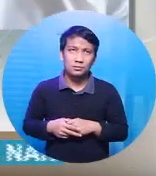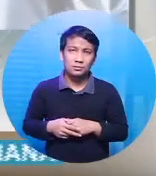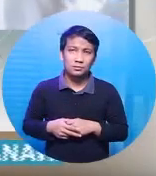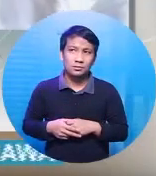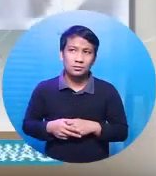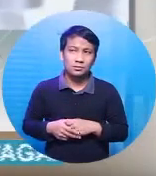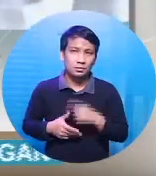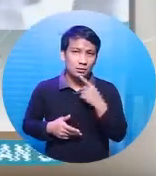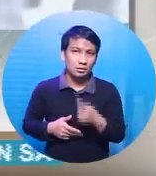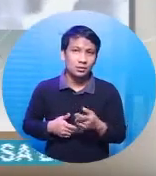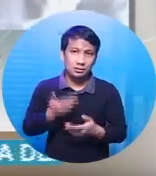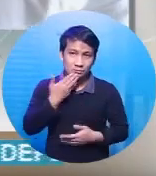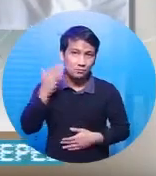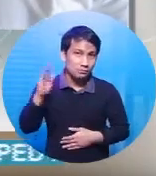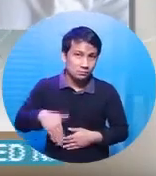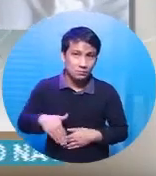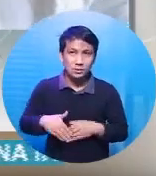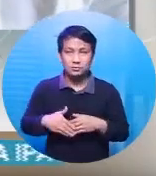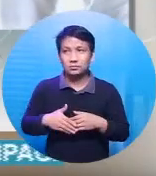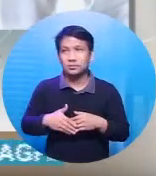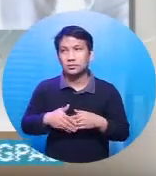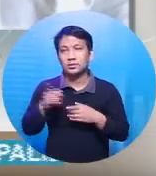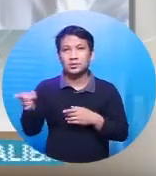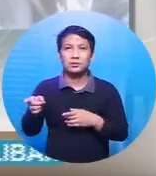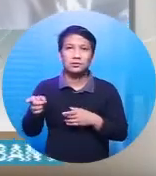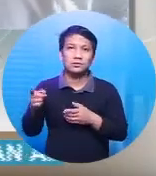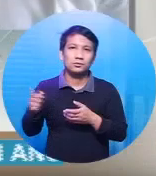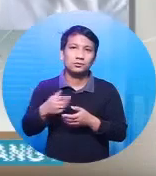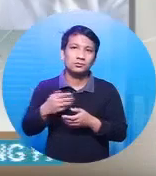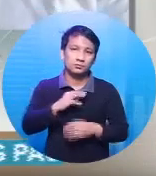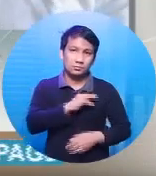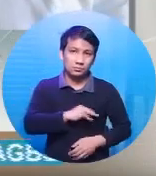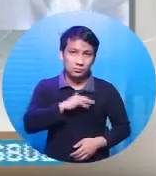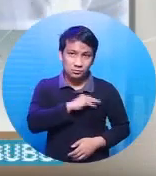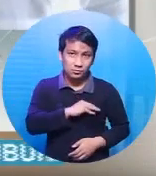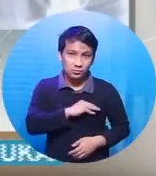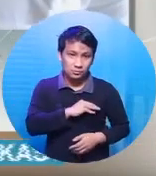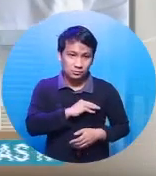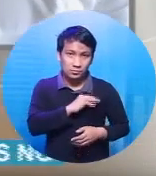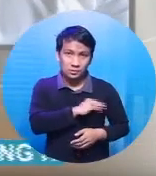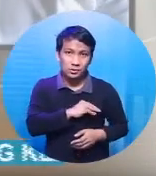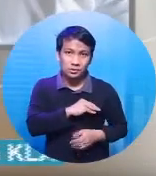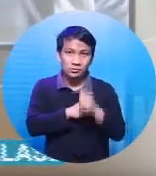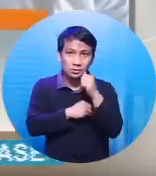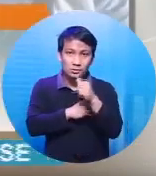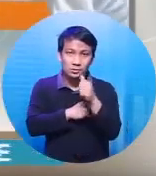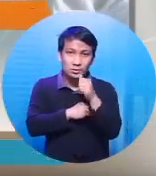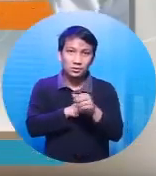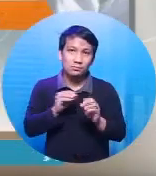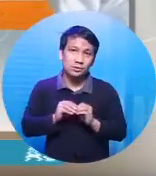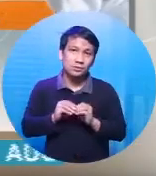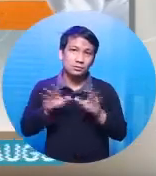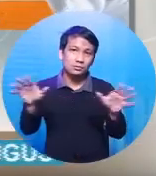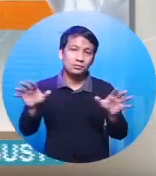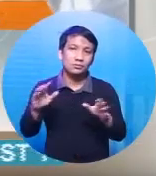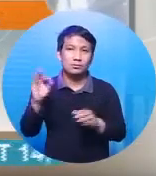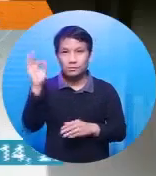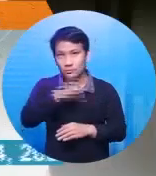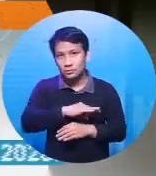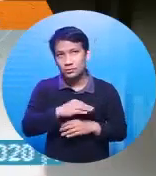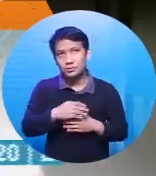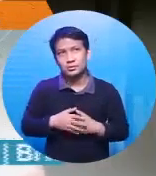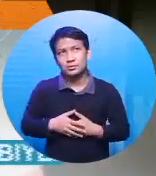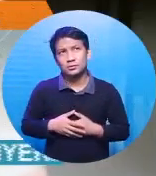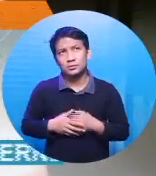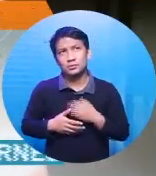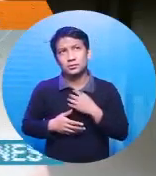sir, napakasama nitong allegation and magbumukhang masisira ang moralidad ng isang babae kapag ito'y kinalat, especially false. Ito kumalat